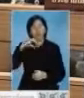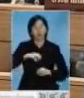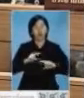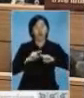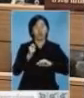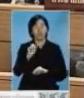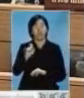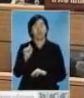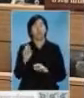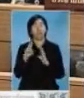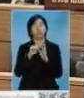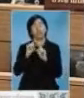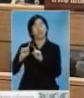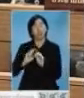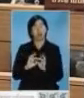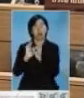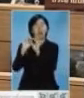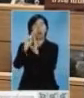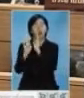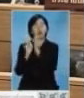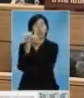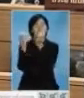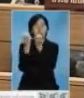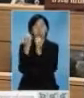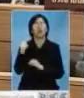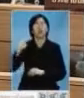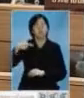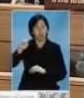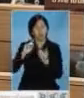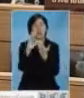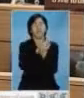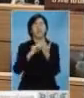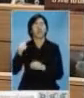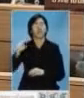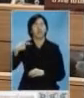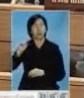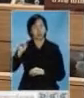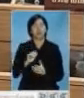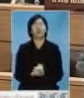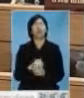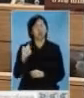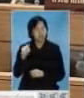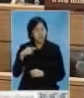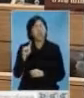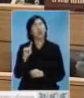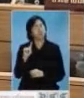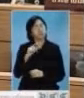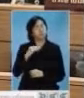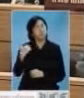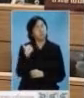ในรัฐธรรมนูญฉบับนี้ผมเชื่อว่ามีประโยชน์ต่อประเทศชาติพอมากมายพอสมควร